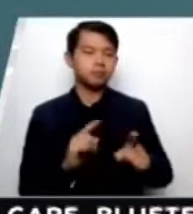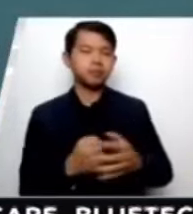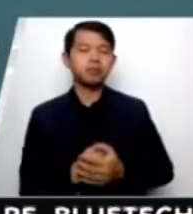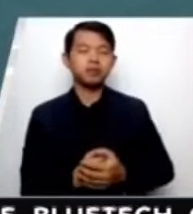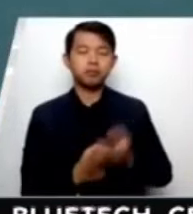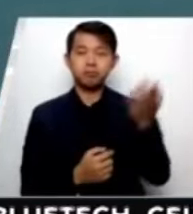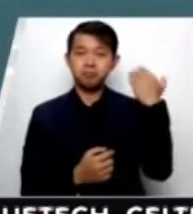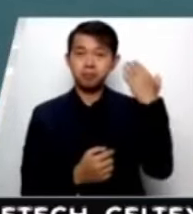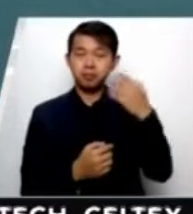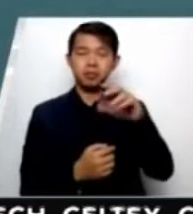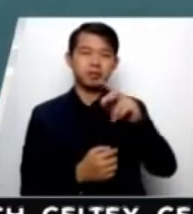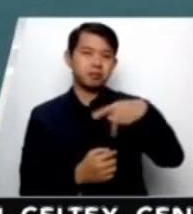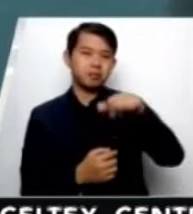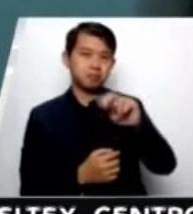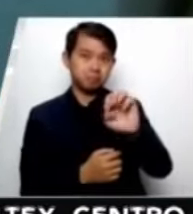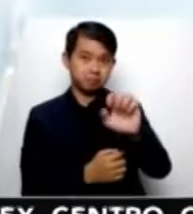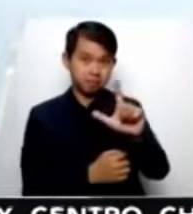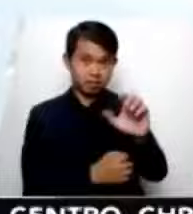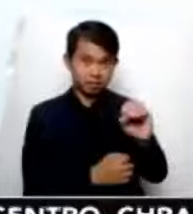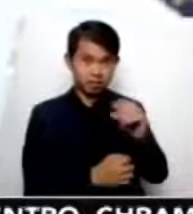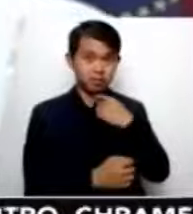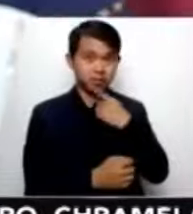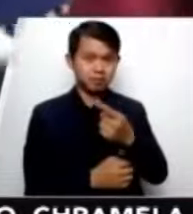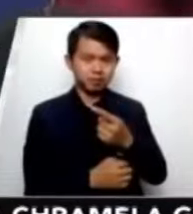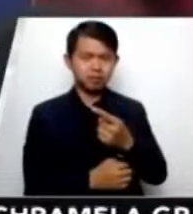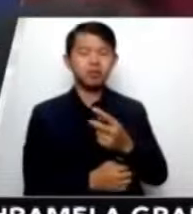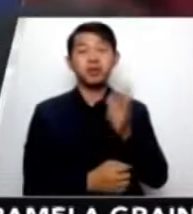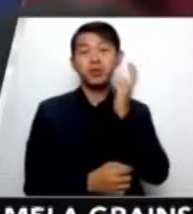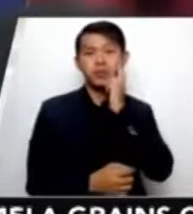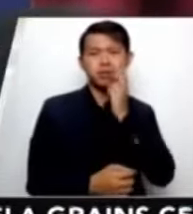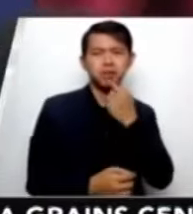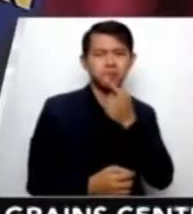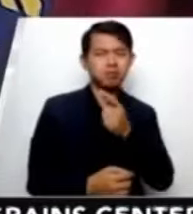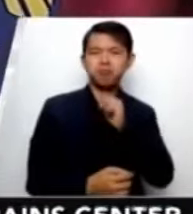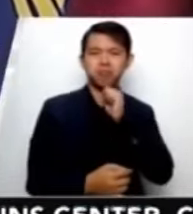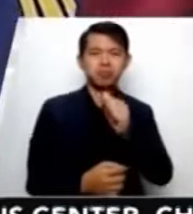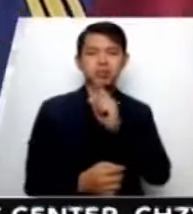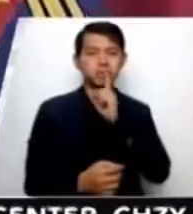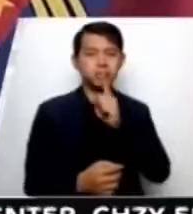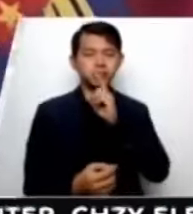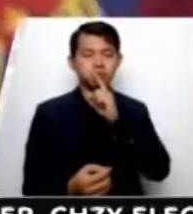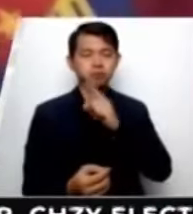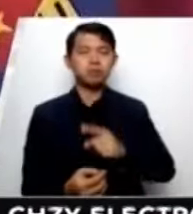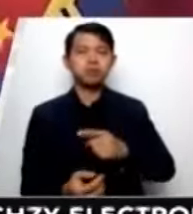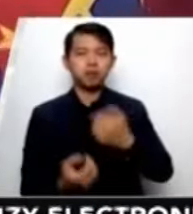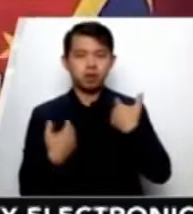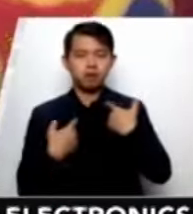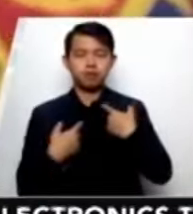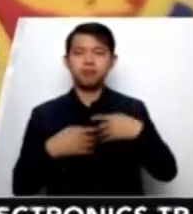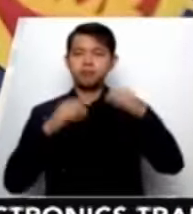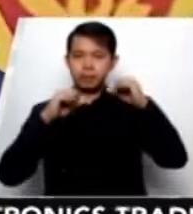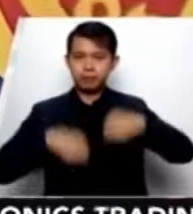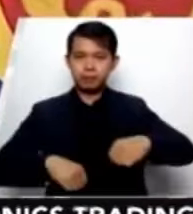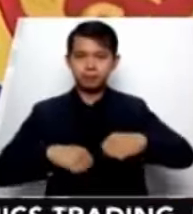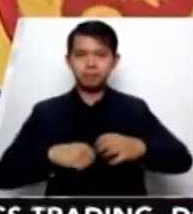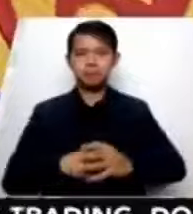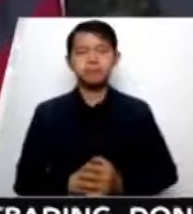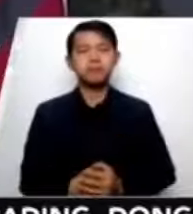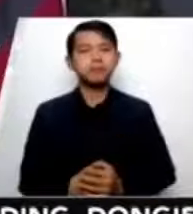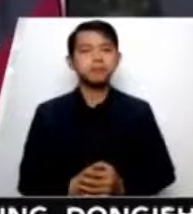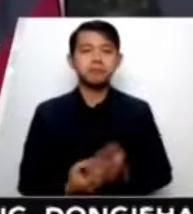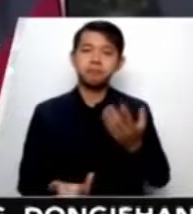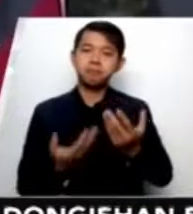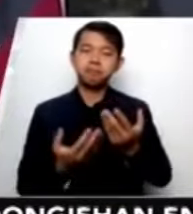Panelo, sinabi na ni Duterte na di siya pumasok sa anumang gentleman's agreement. Posible raw na misinformed si